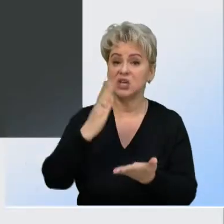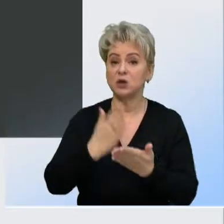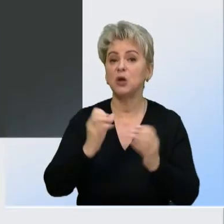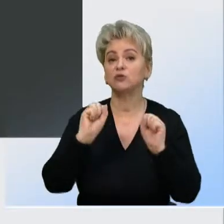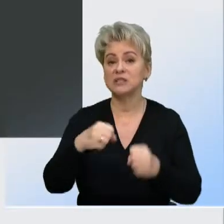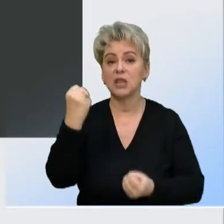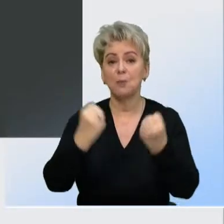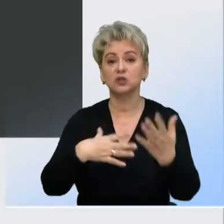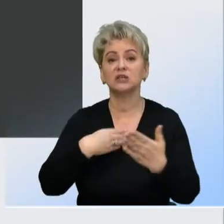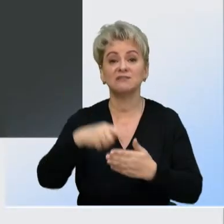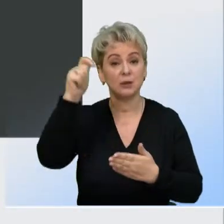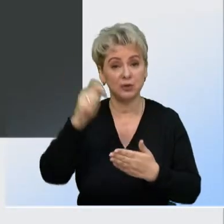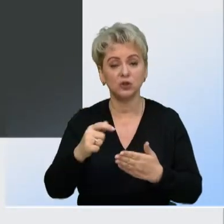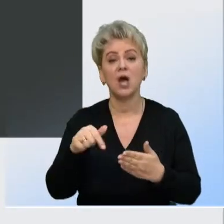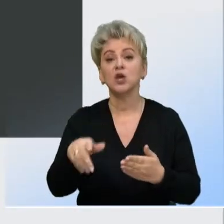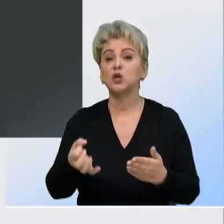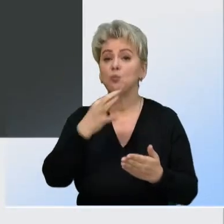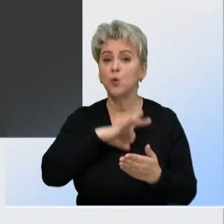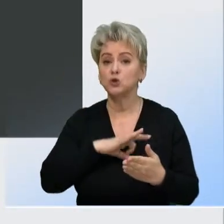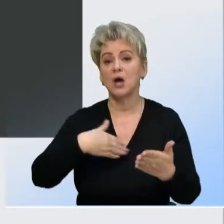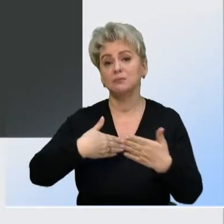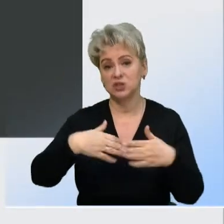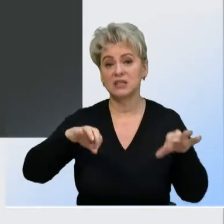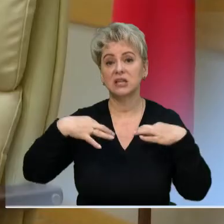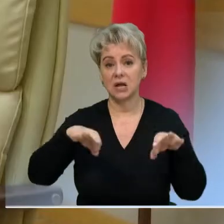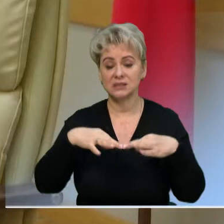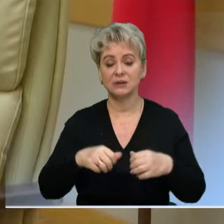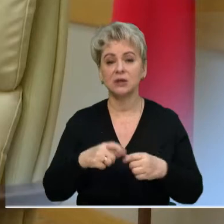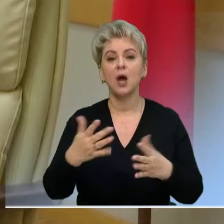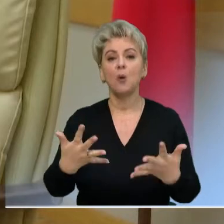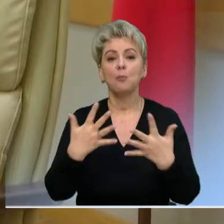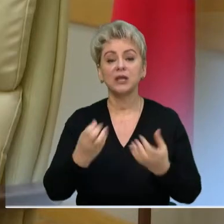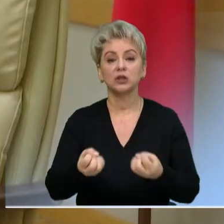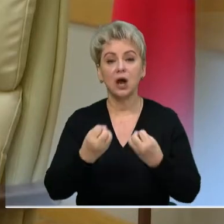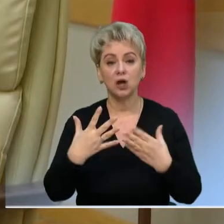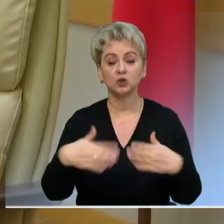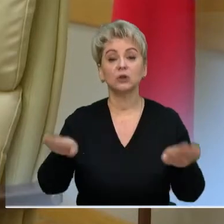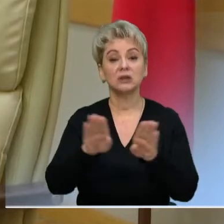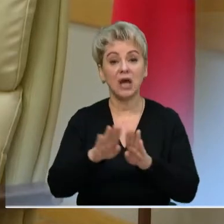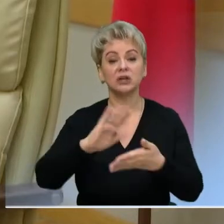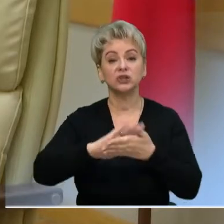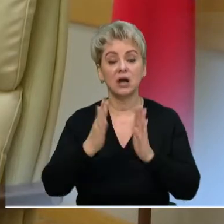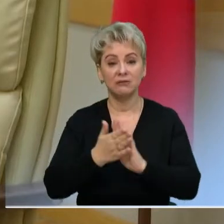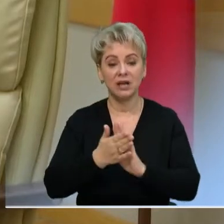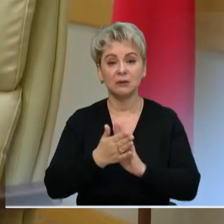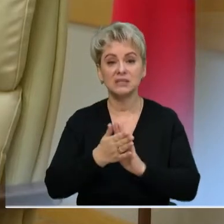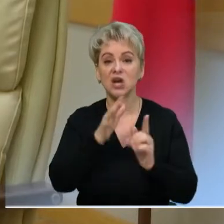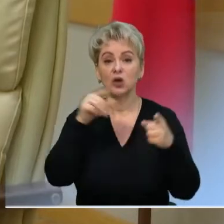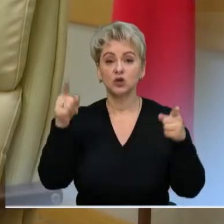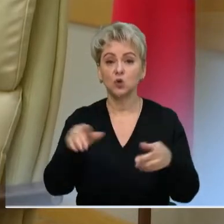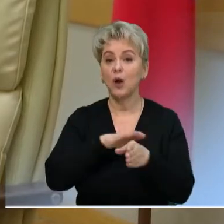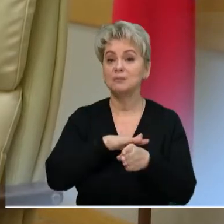возможность на автомобилях приезжать и пользуются общественным транспортом. Понятно. Хорошо, тогда так и договариваемся. Вот со